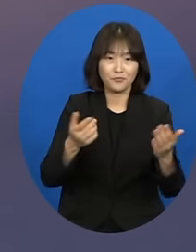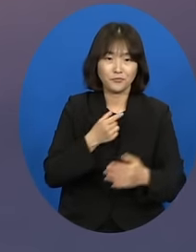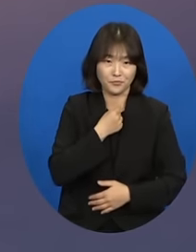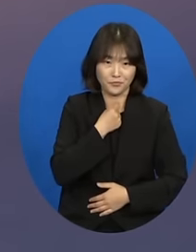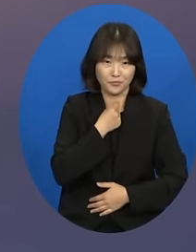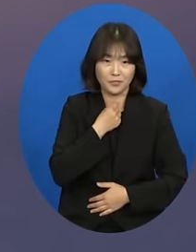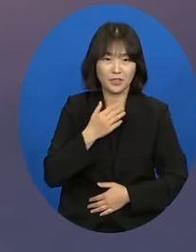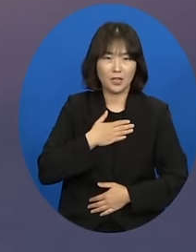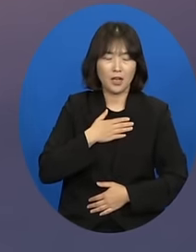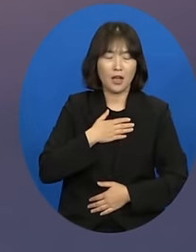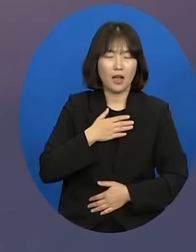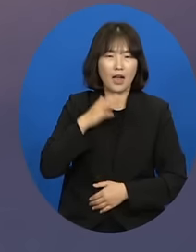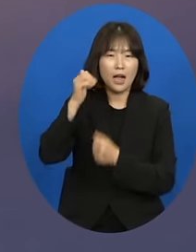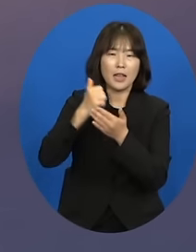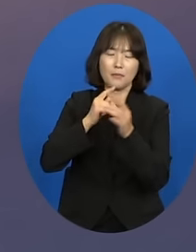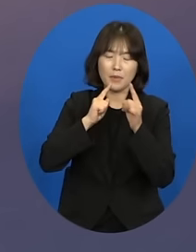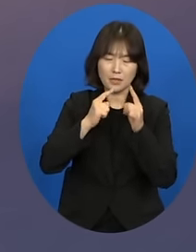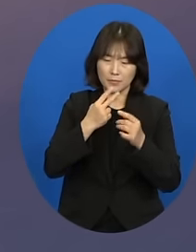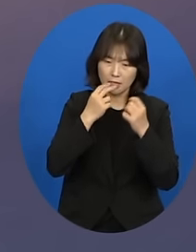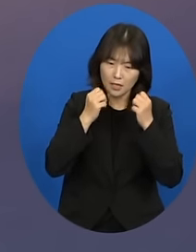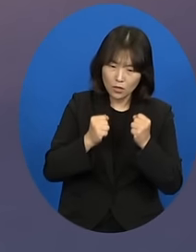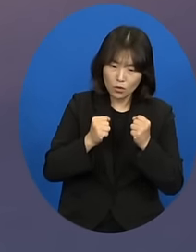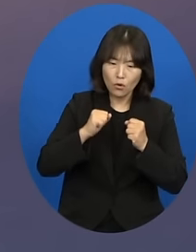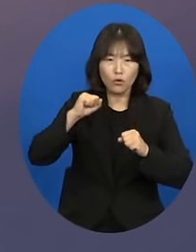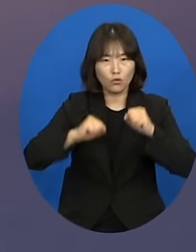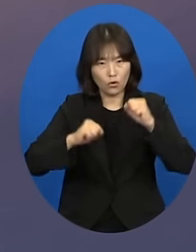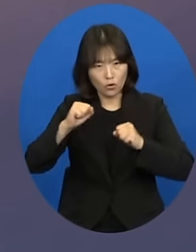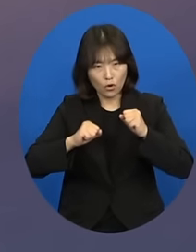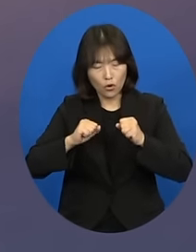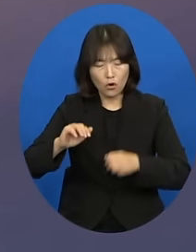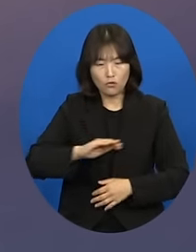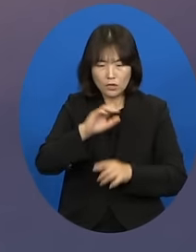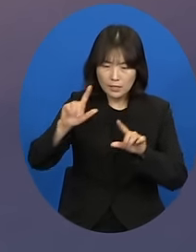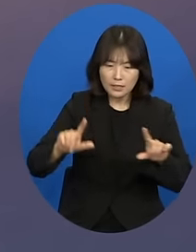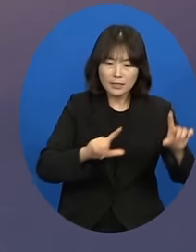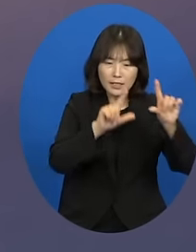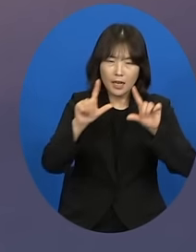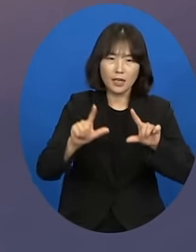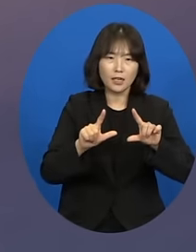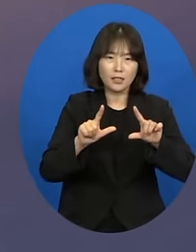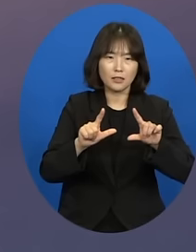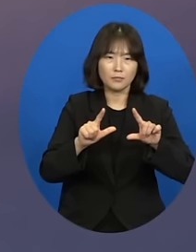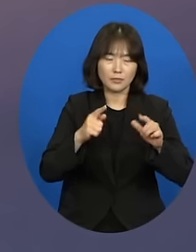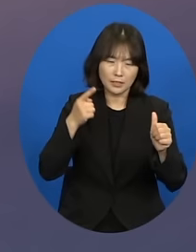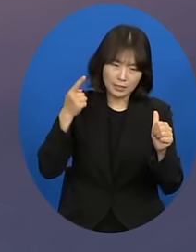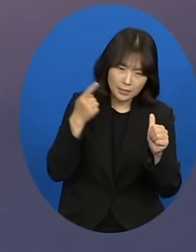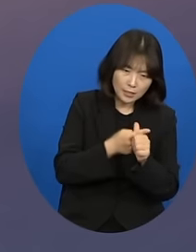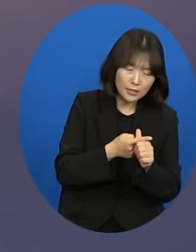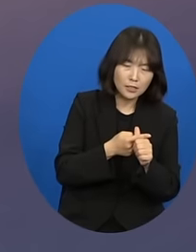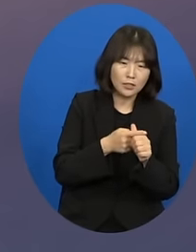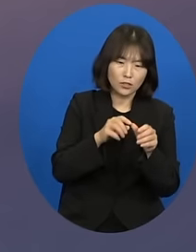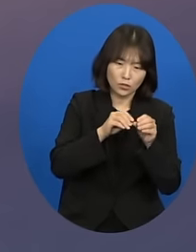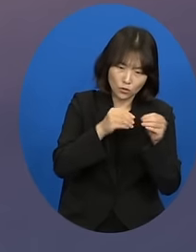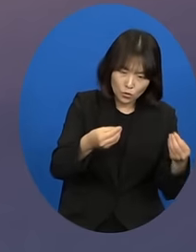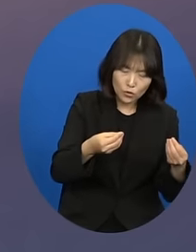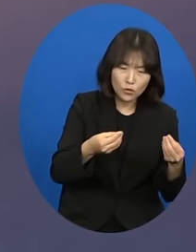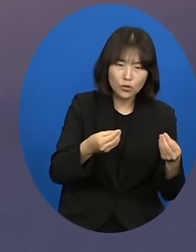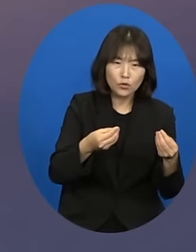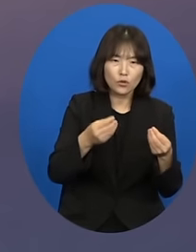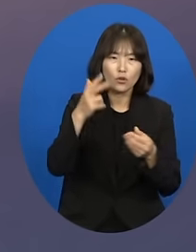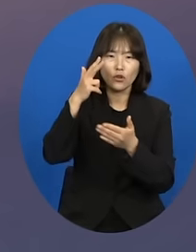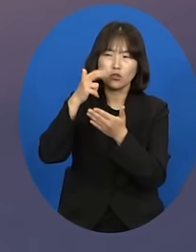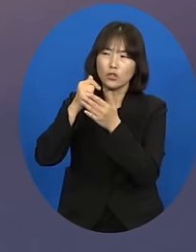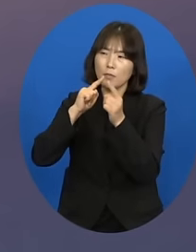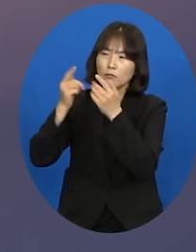말씀은 살았고 운동력이 있고 우리의 삶을 찔러 쪼개며 주님이 말씀하시면 못하실 일이 없는 것을